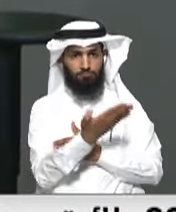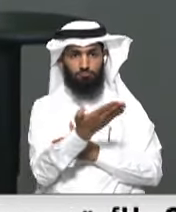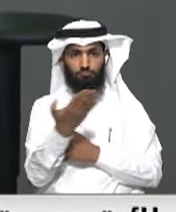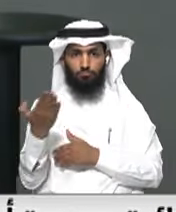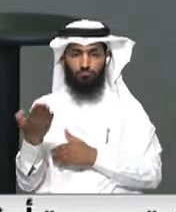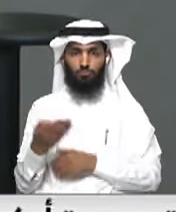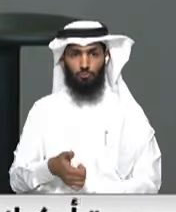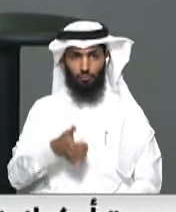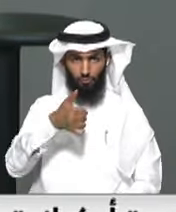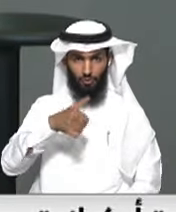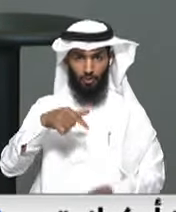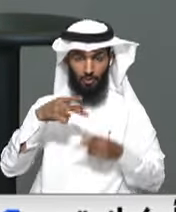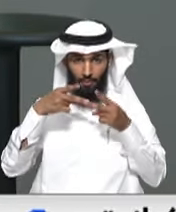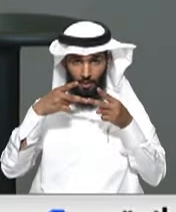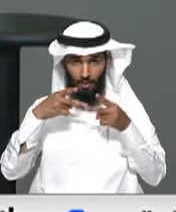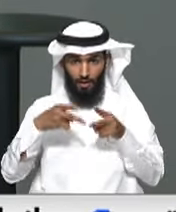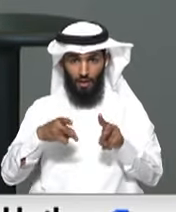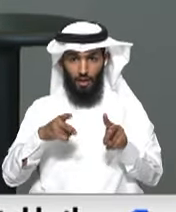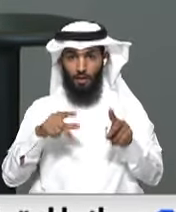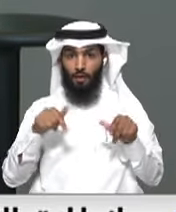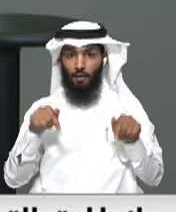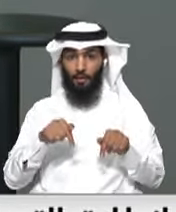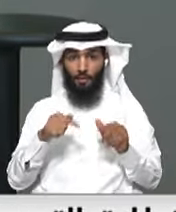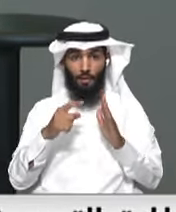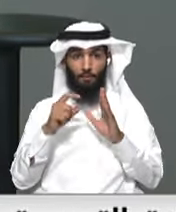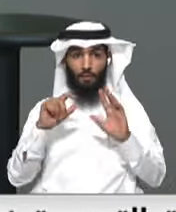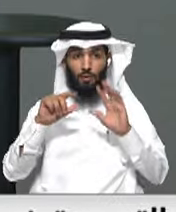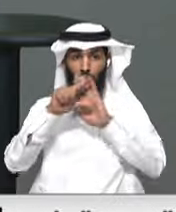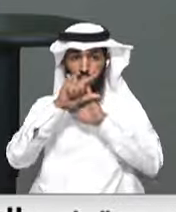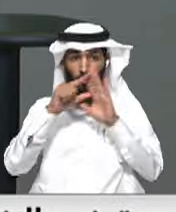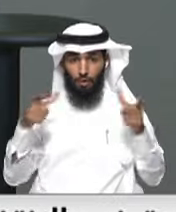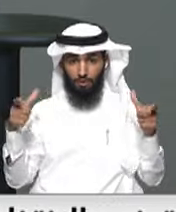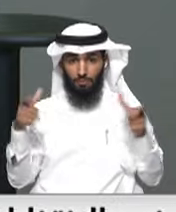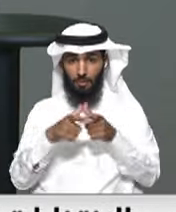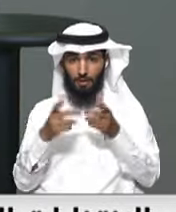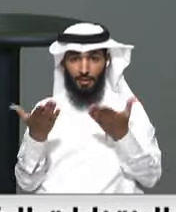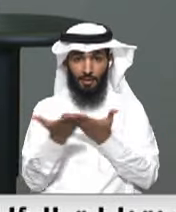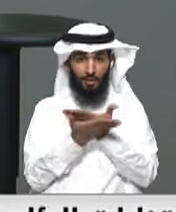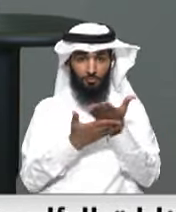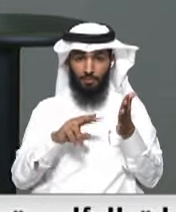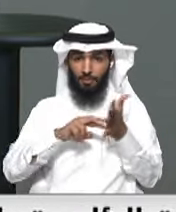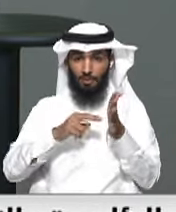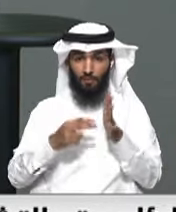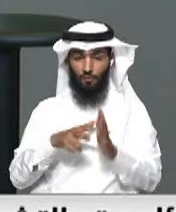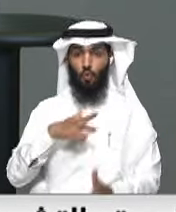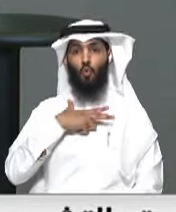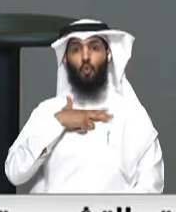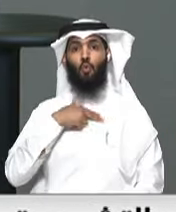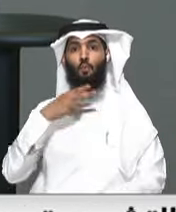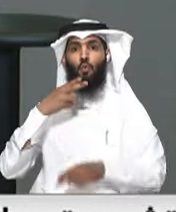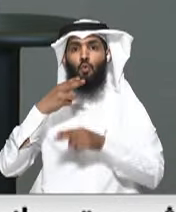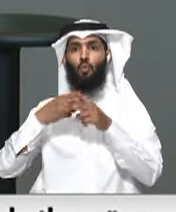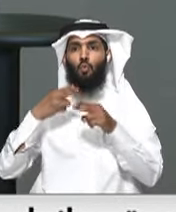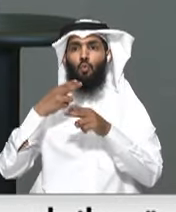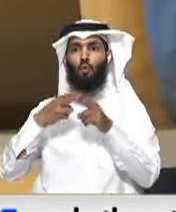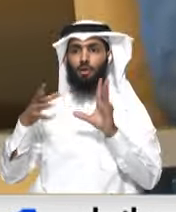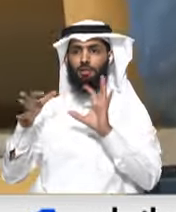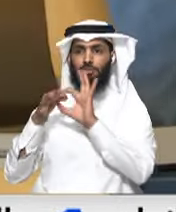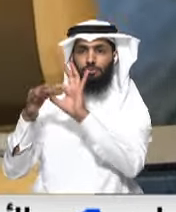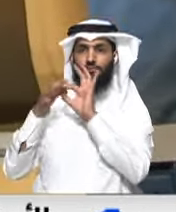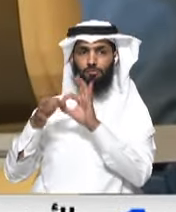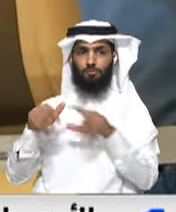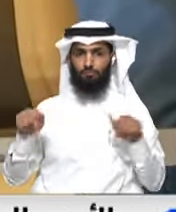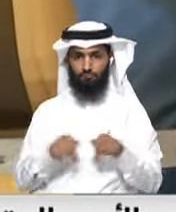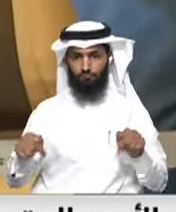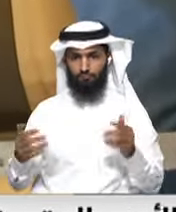جاء المشروع وفقا للاتفاقيات الدولية والمصادق عليها من حكومة الكويت، ولنشر ثقافة حقوق الإنسان